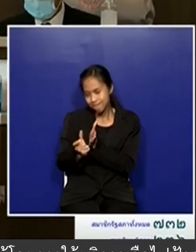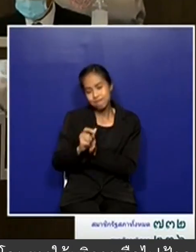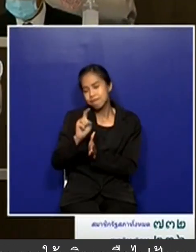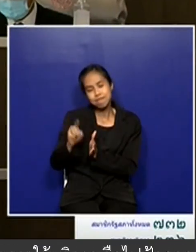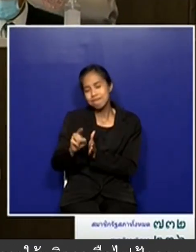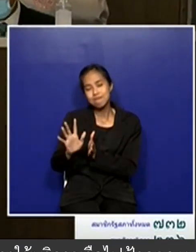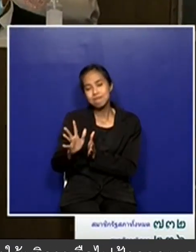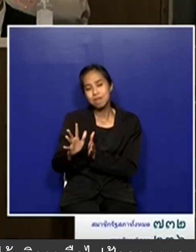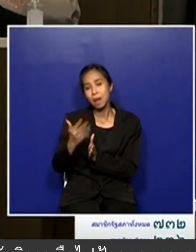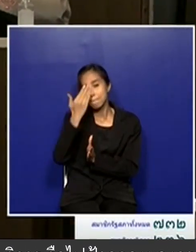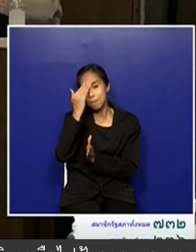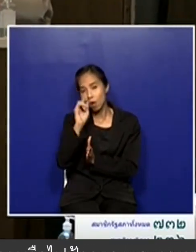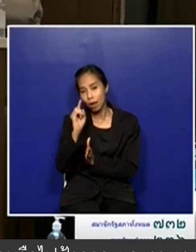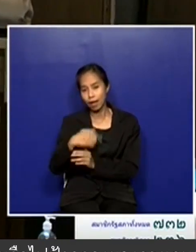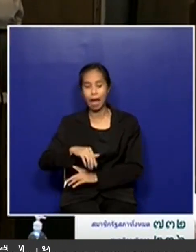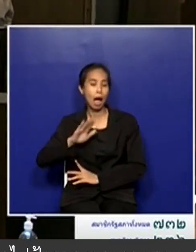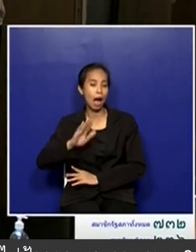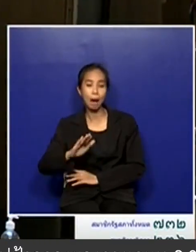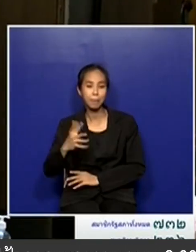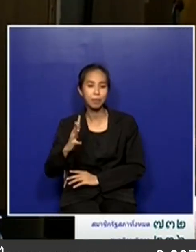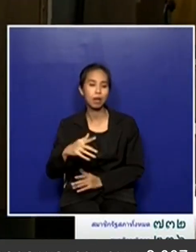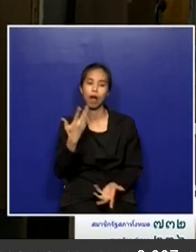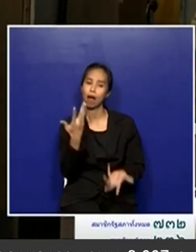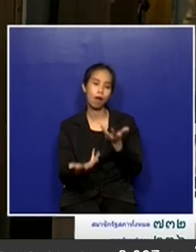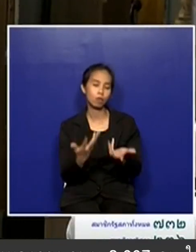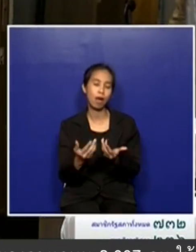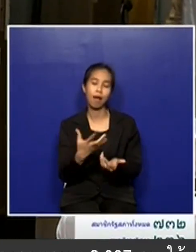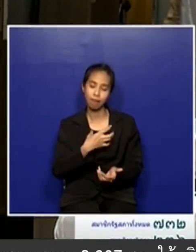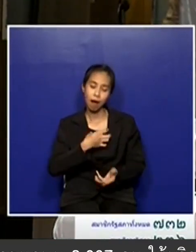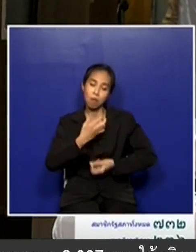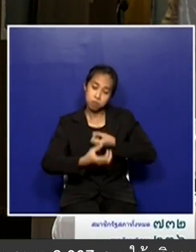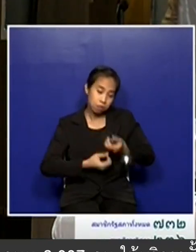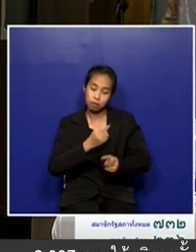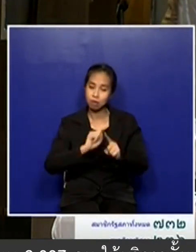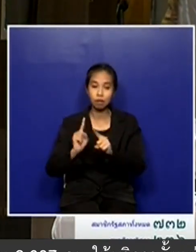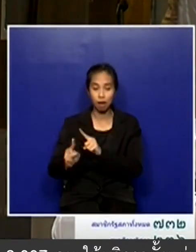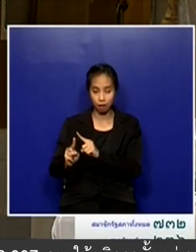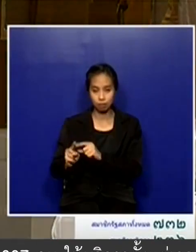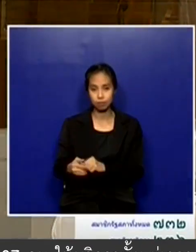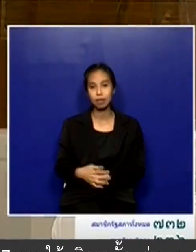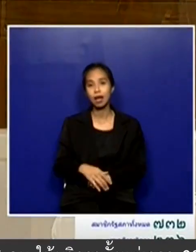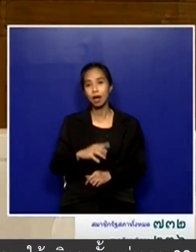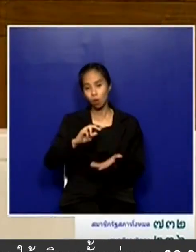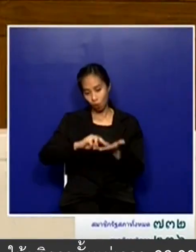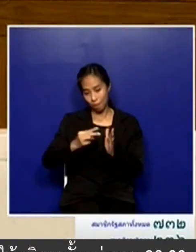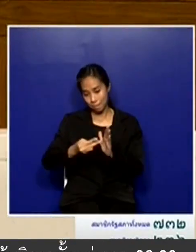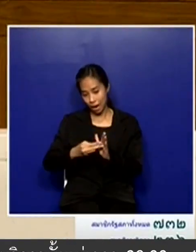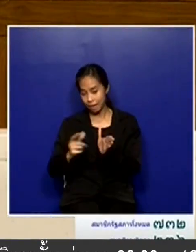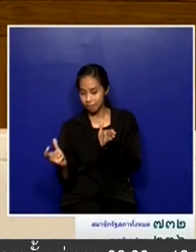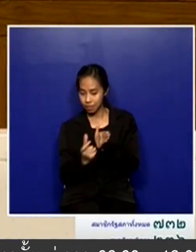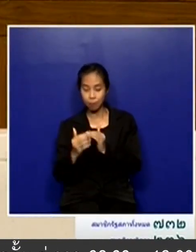ว่าร่างพรบประชามติเนี่ยเขียนว่าของๆนะครับเพื่ออะไรเพื่อที่จะให้